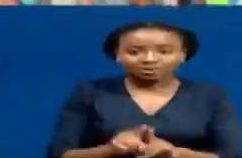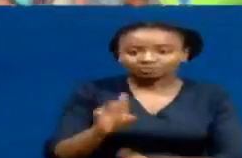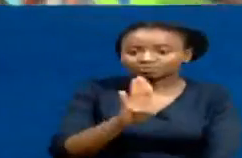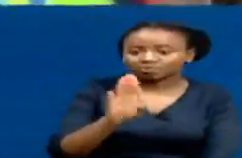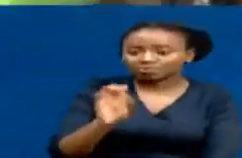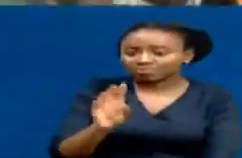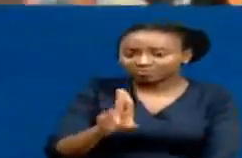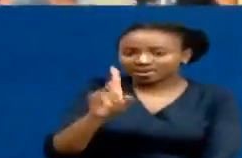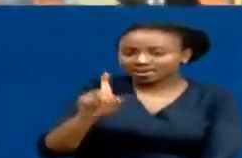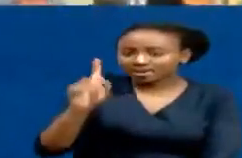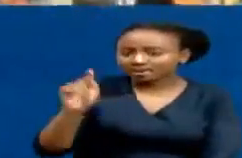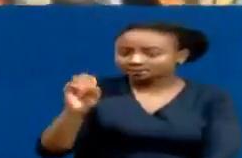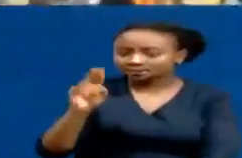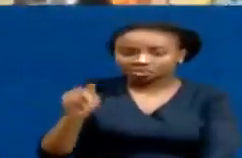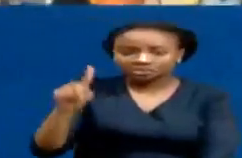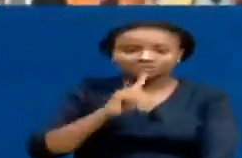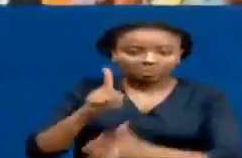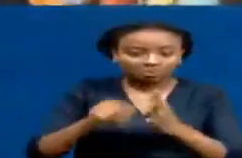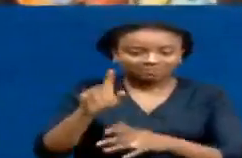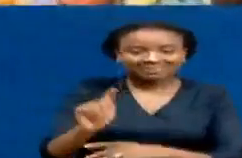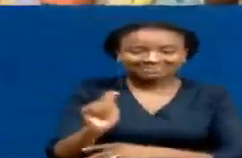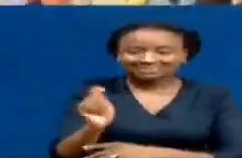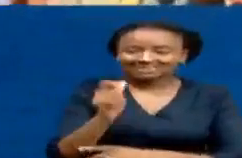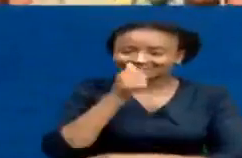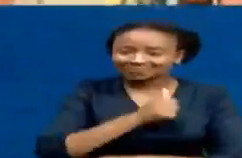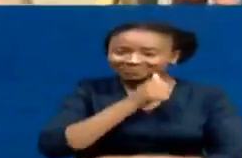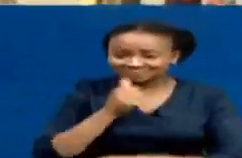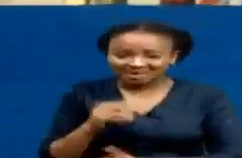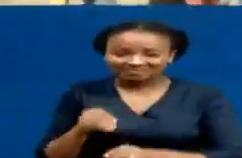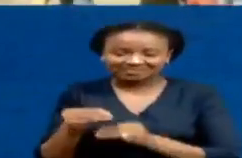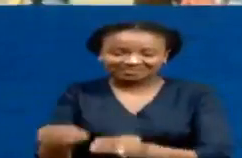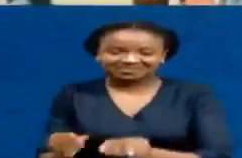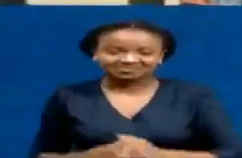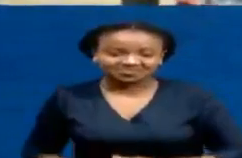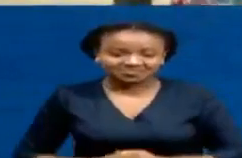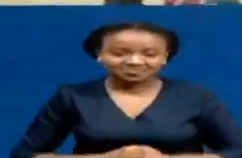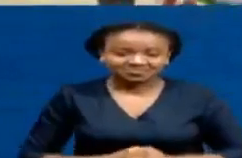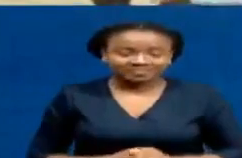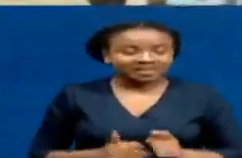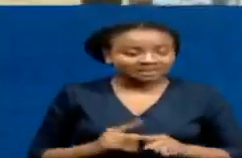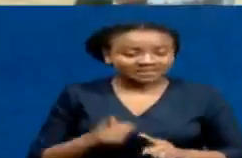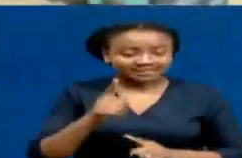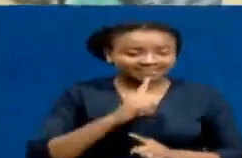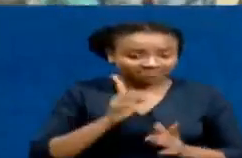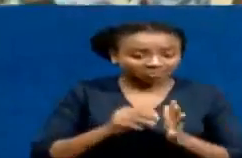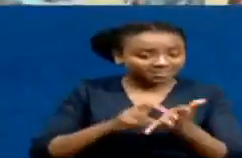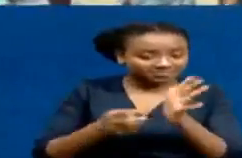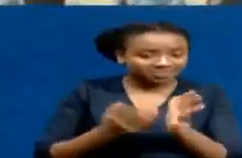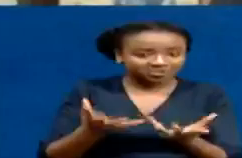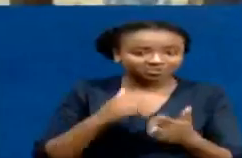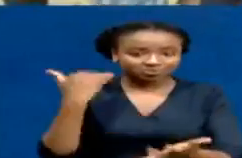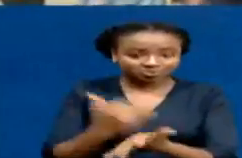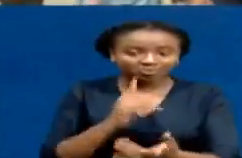Buxton Point kudai kuwa kandarasi hiyo ilikuwa ya siri. Mwenyekiti wa kamati hii aliamuru kusimamishwa kwa mradi huu hadi